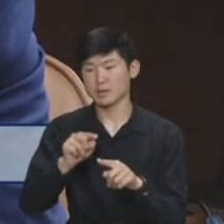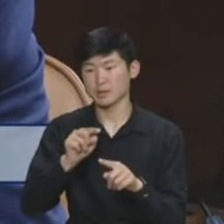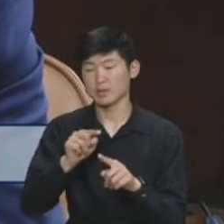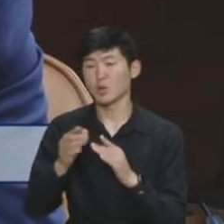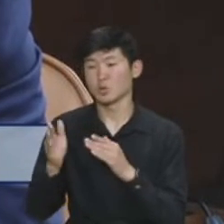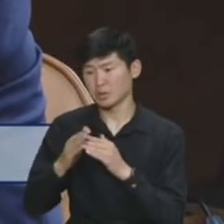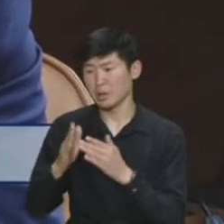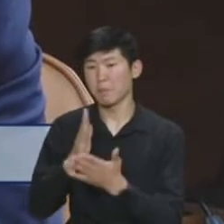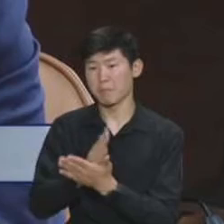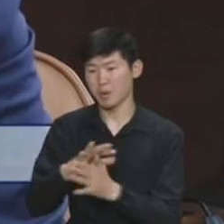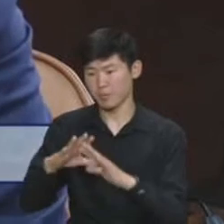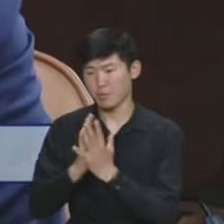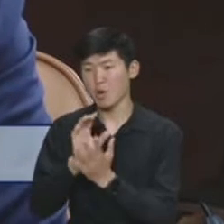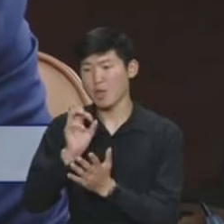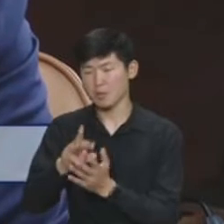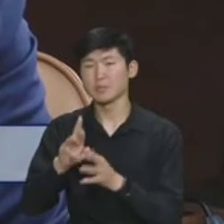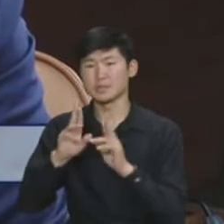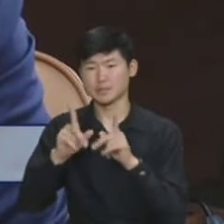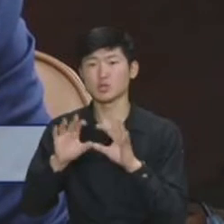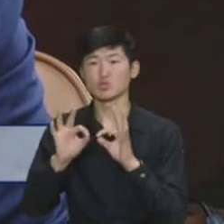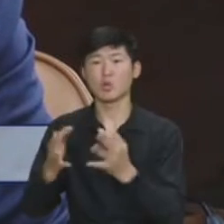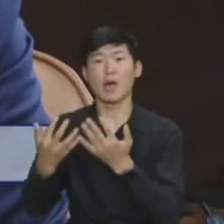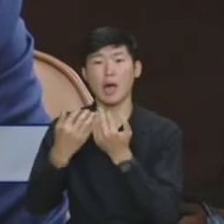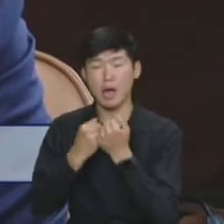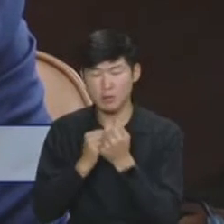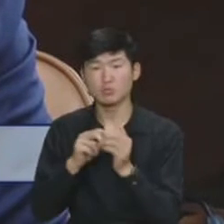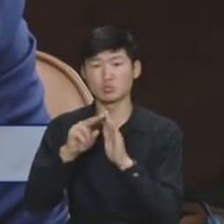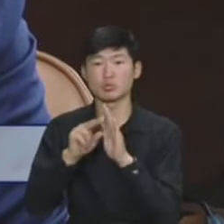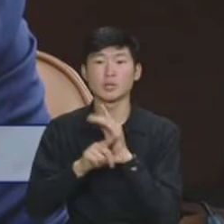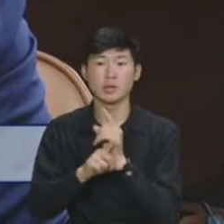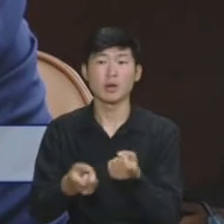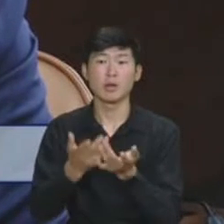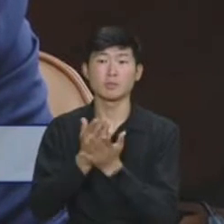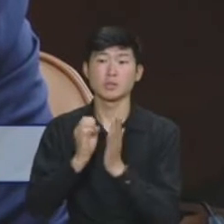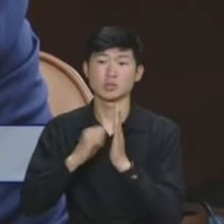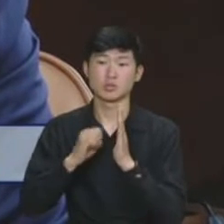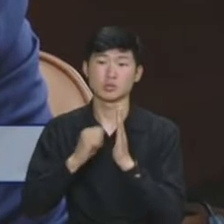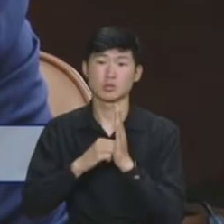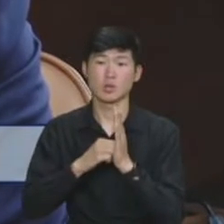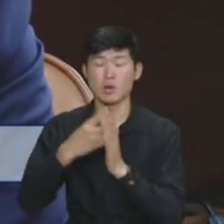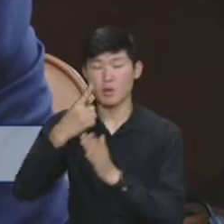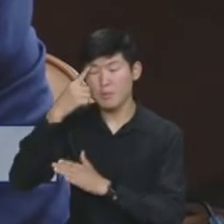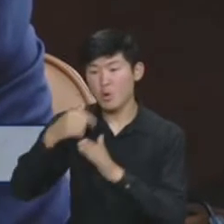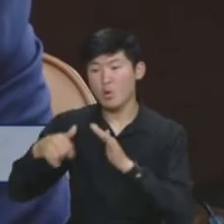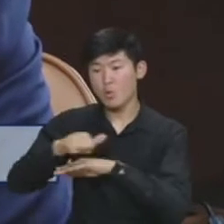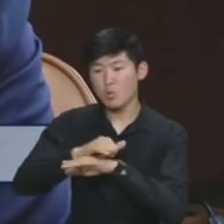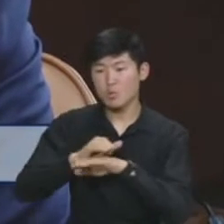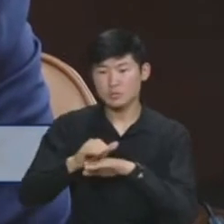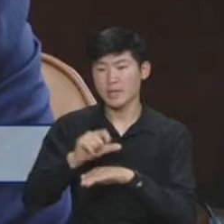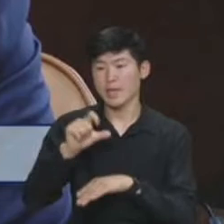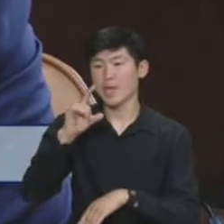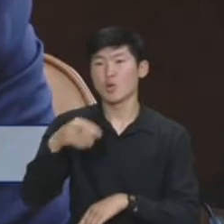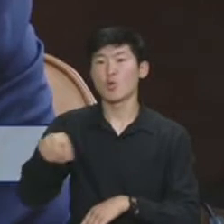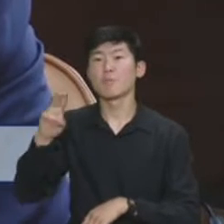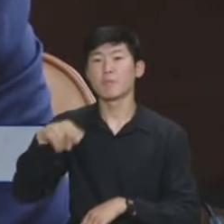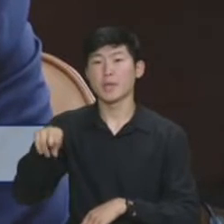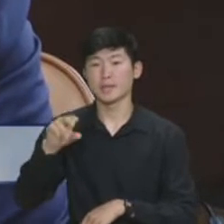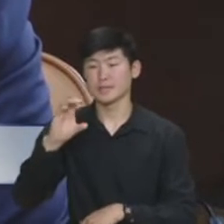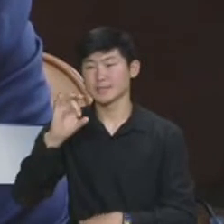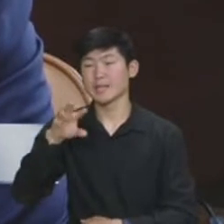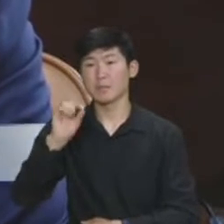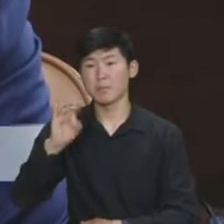одоо тасалтаатай юм бүгдээрингээ жигд хүрдэх болцоо байх ёстой байхгүй юу? Монгол улсын эрүүл мэндийн салбар